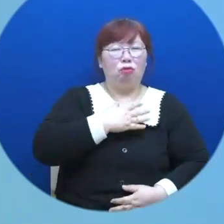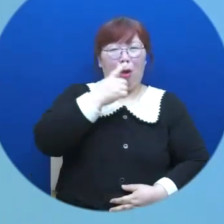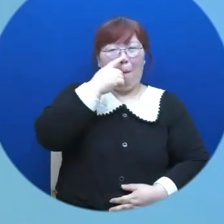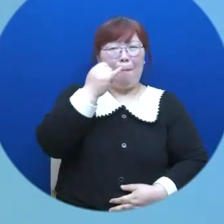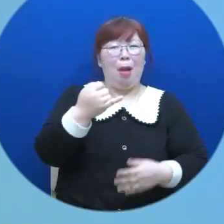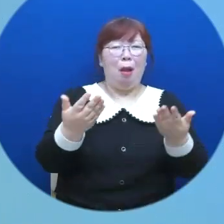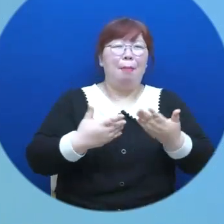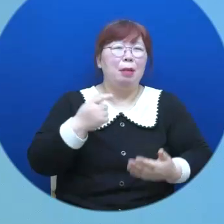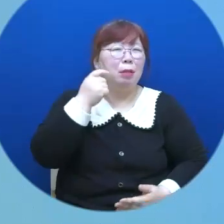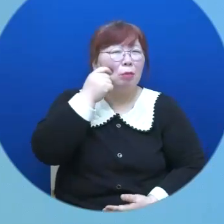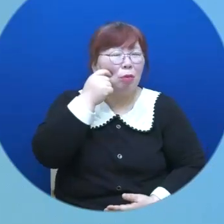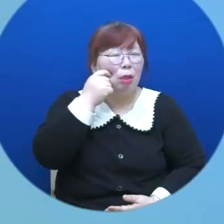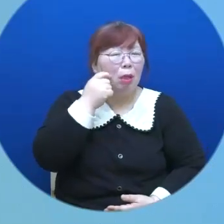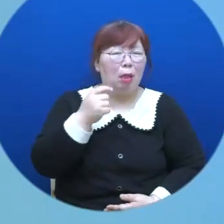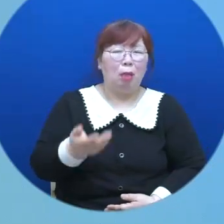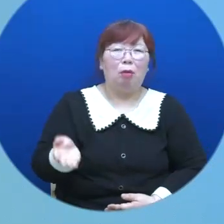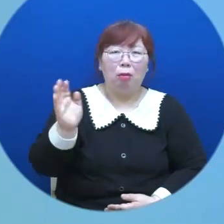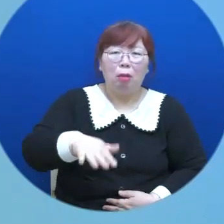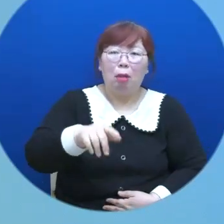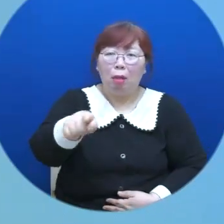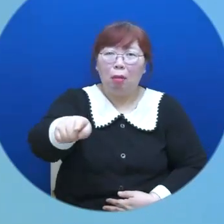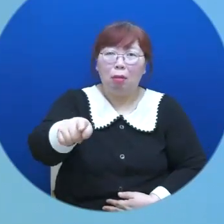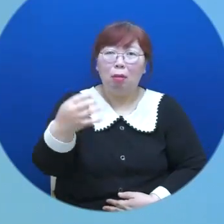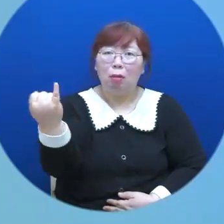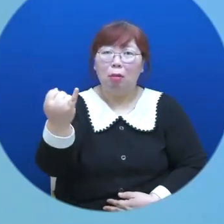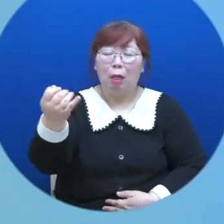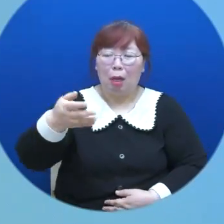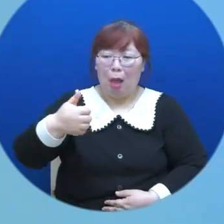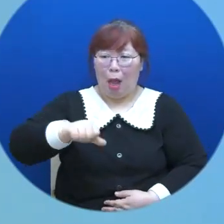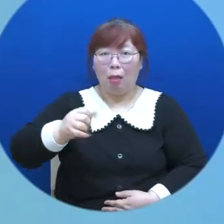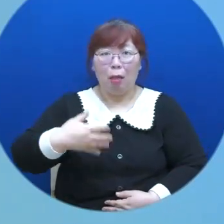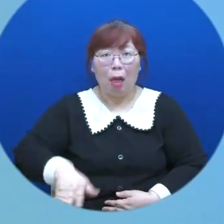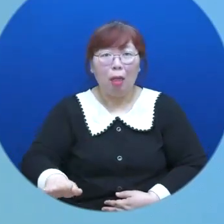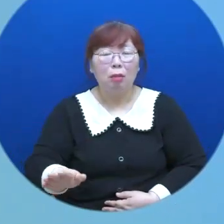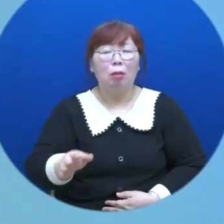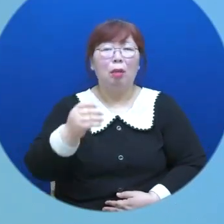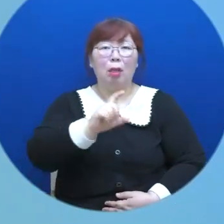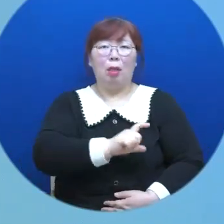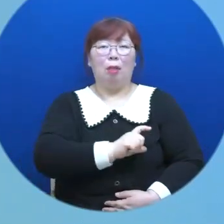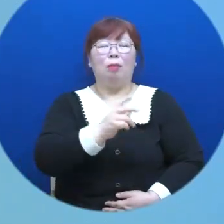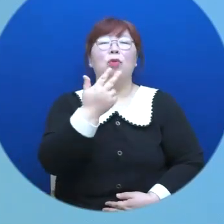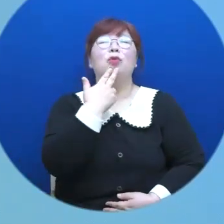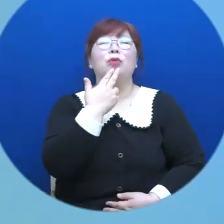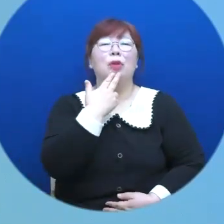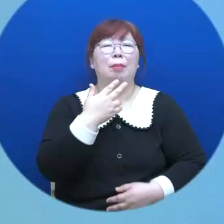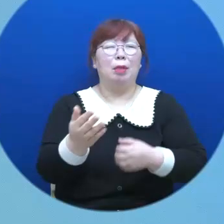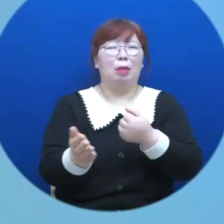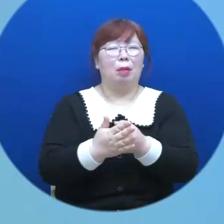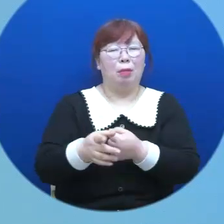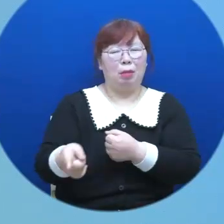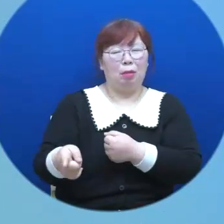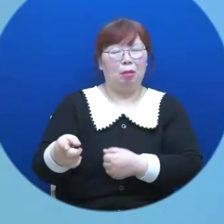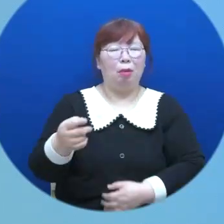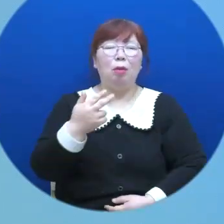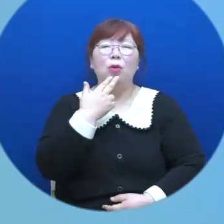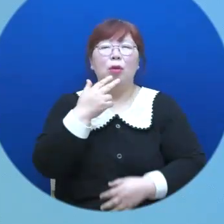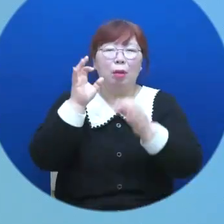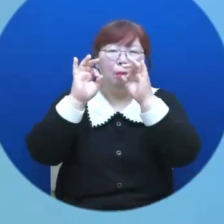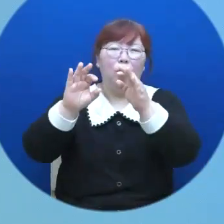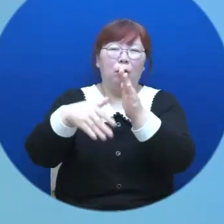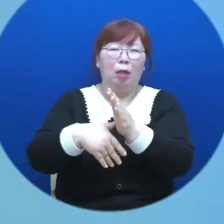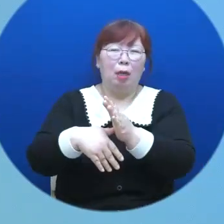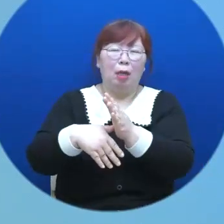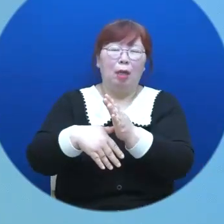그 여자가 낳은 아들 누구? 요셉. 그 요셉에 대하여 엄청 괴롭히는